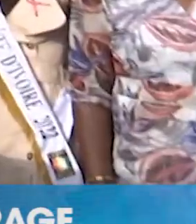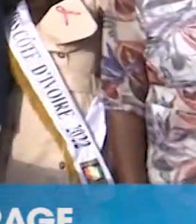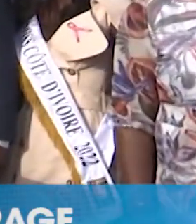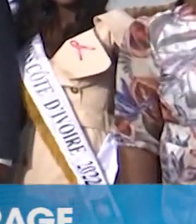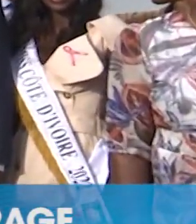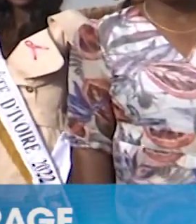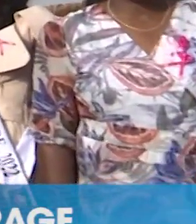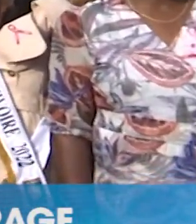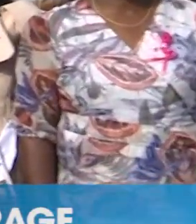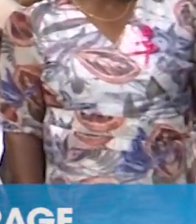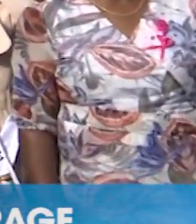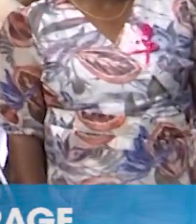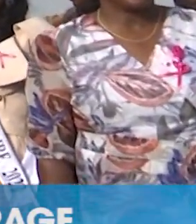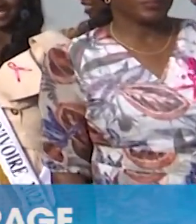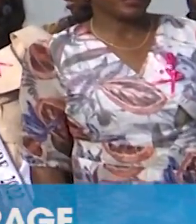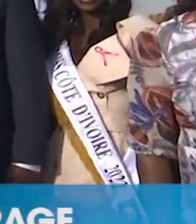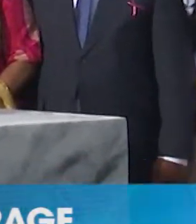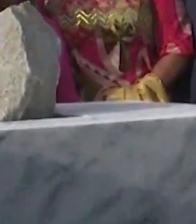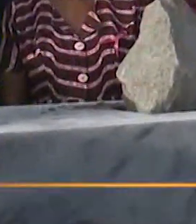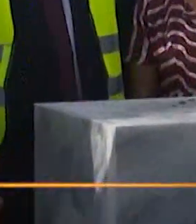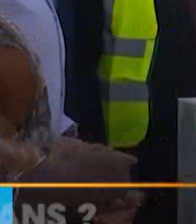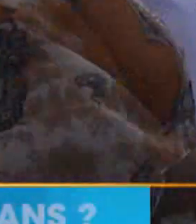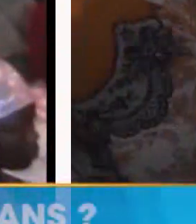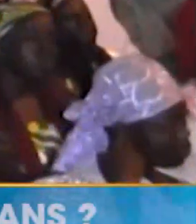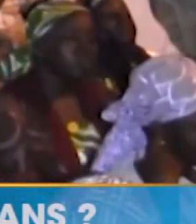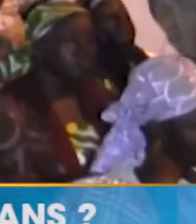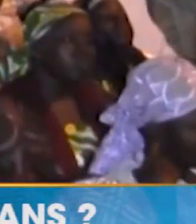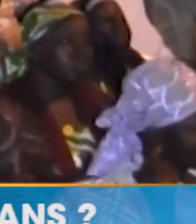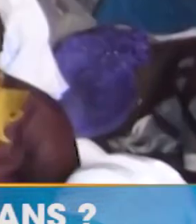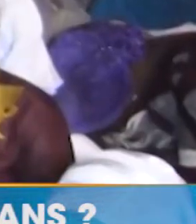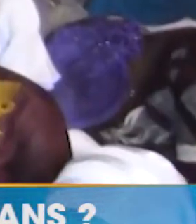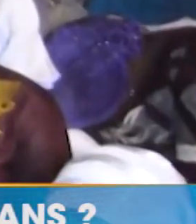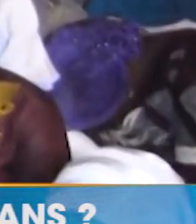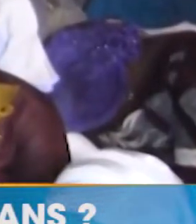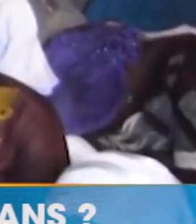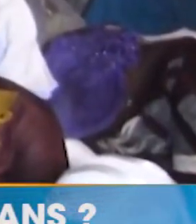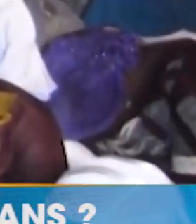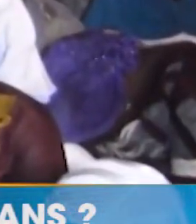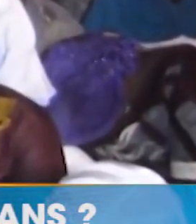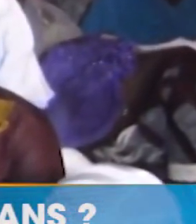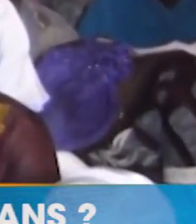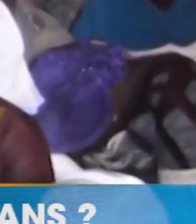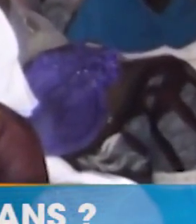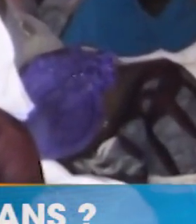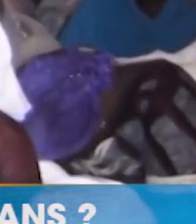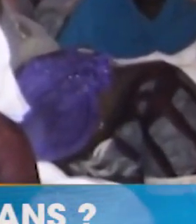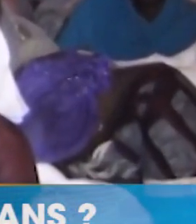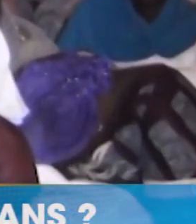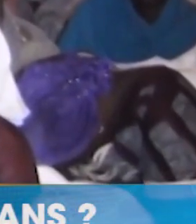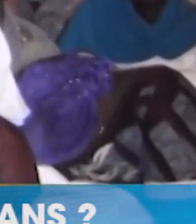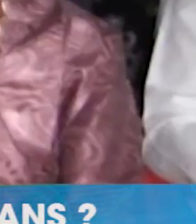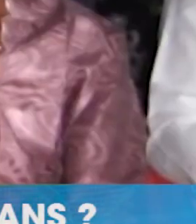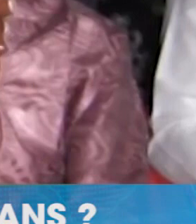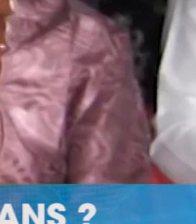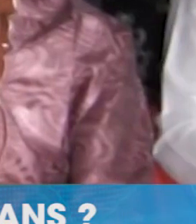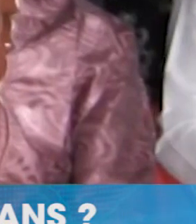sein Octobre Rose 2022 du CNRAO. Cette nuit, la communauté musulmane va célébrer le Maouloud, commémorant